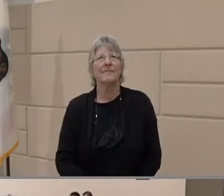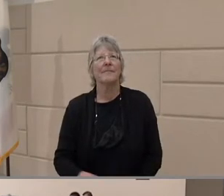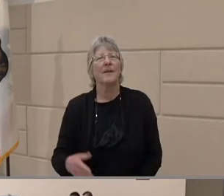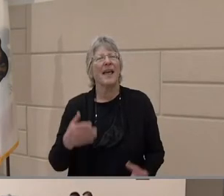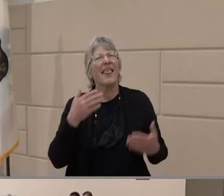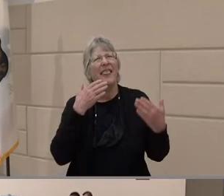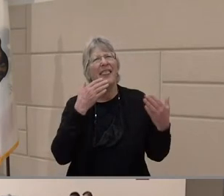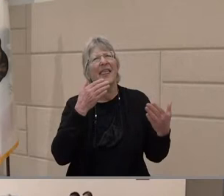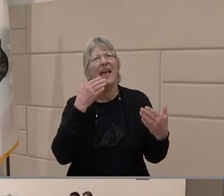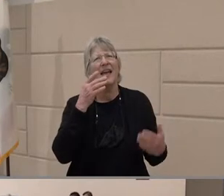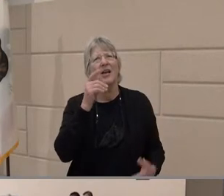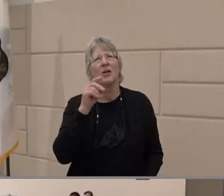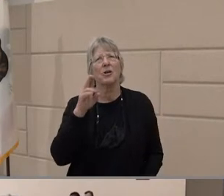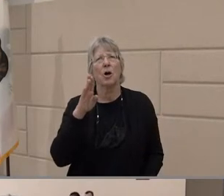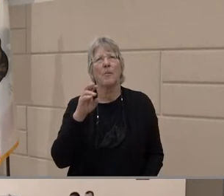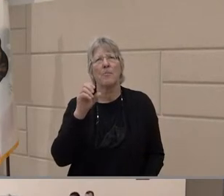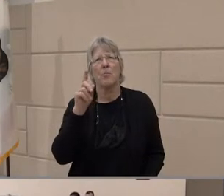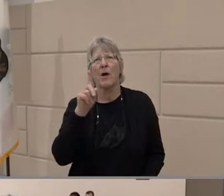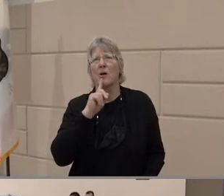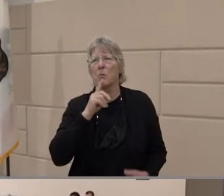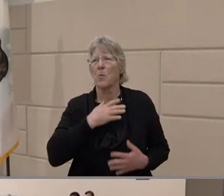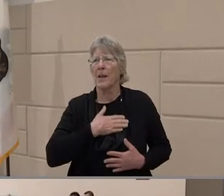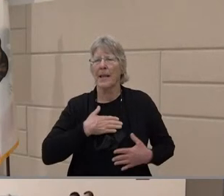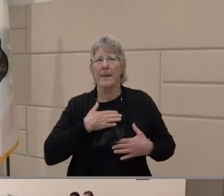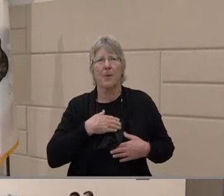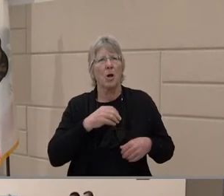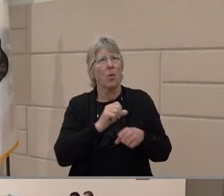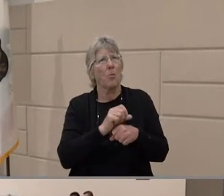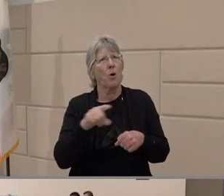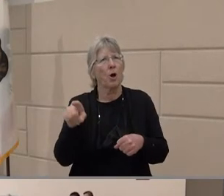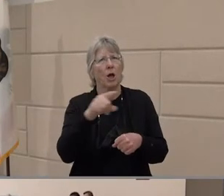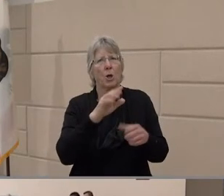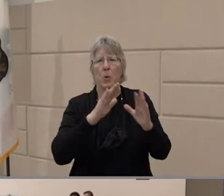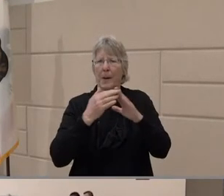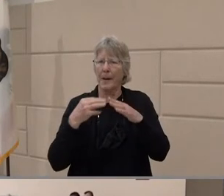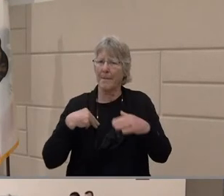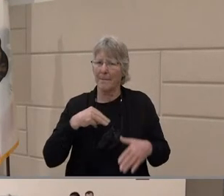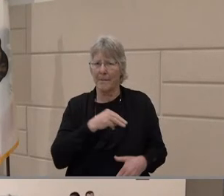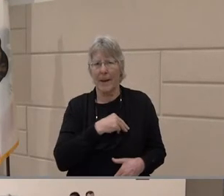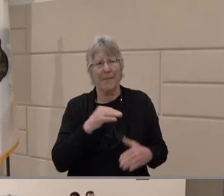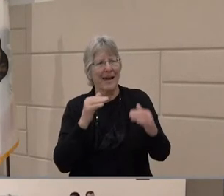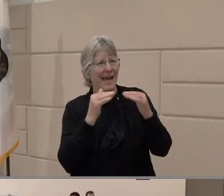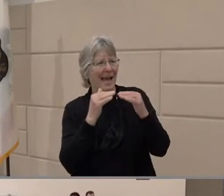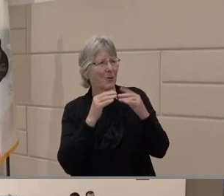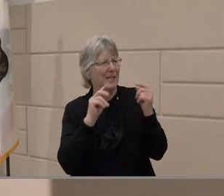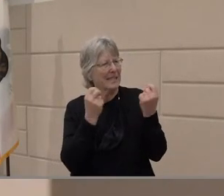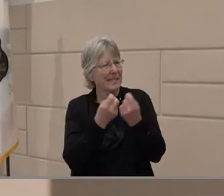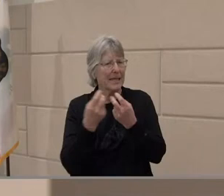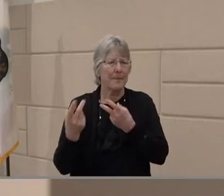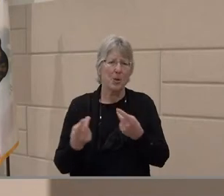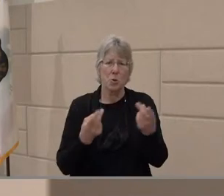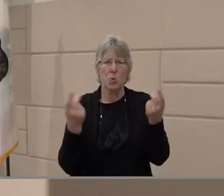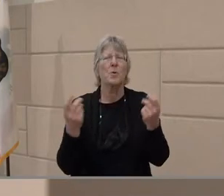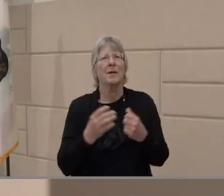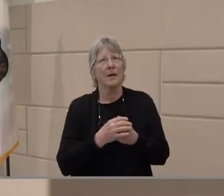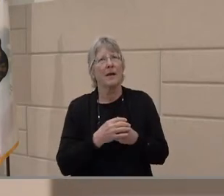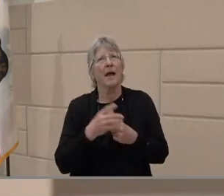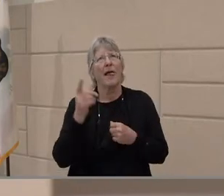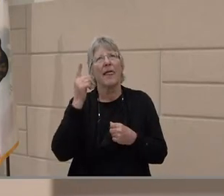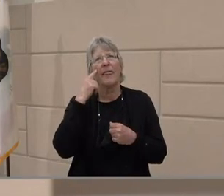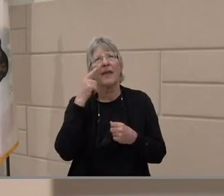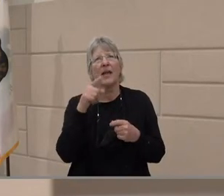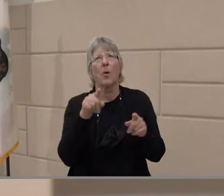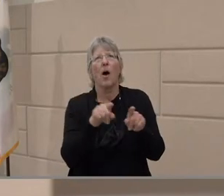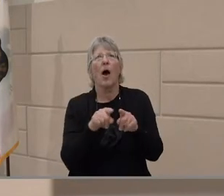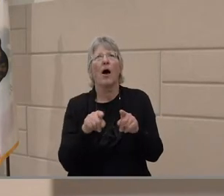สมคุณลูกดร.บราวน์เข้มสมเอาตำไรตะเลกิจการได้ลูกสไลบานเทอร์เข้มกระ